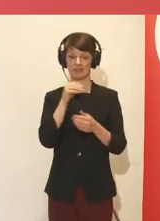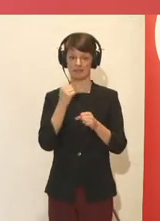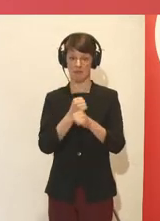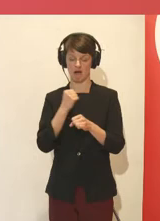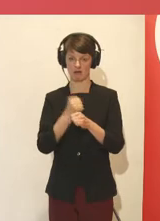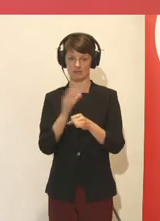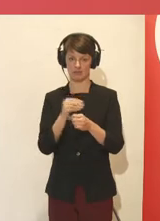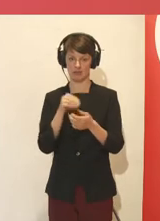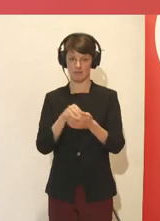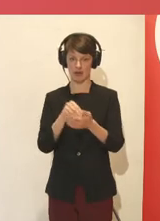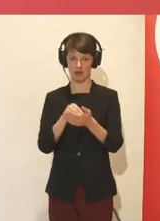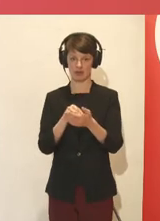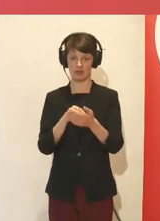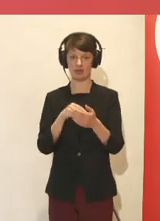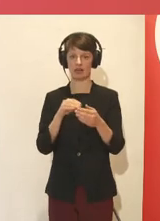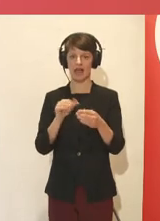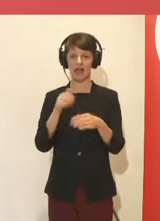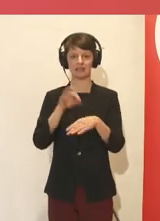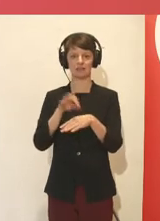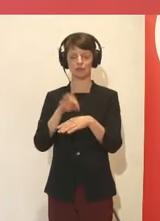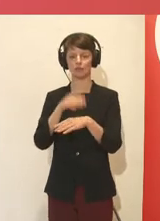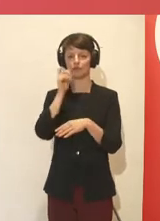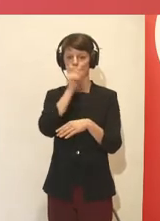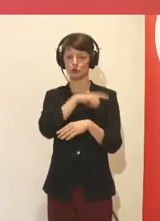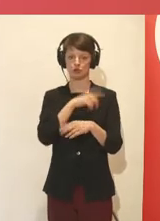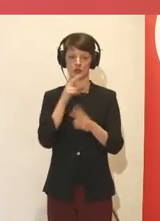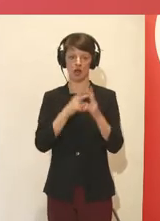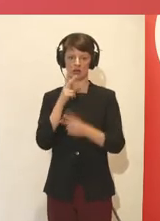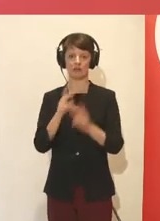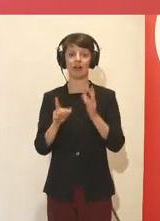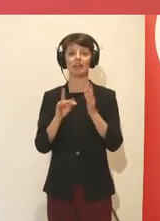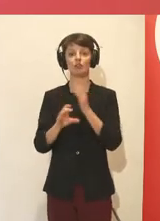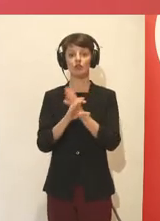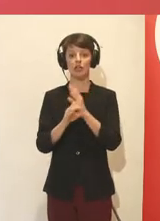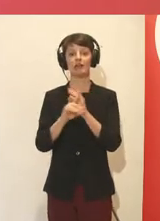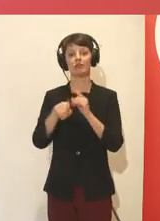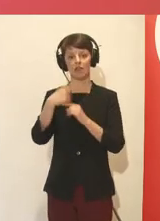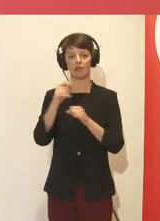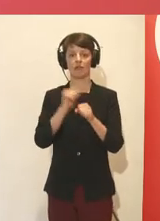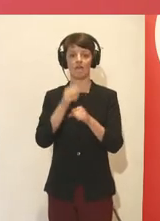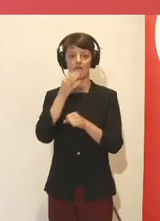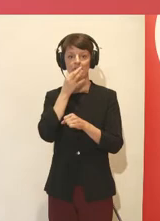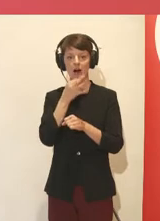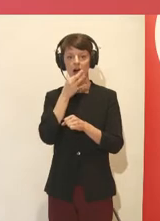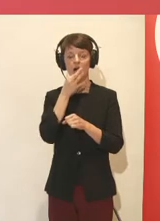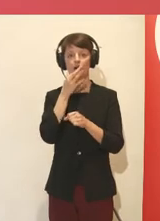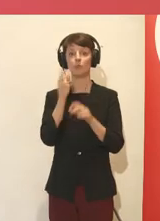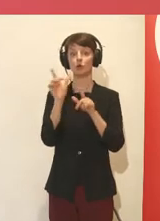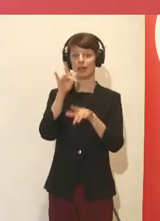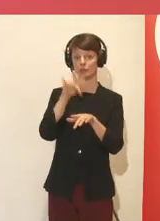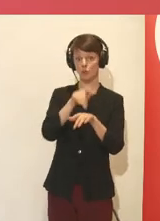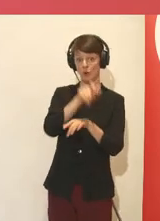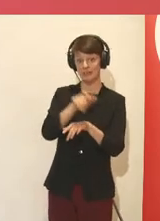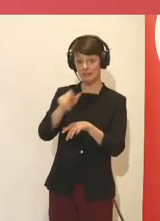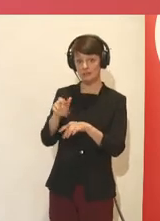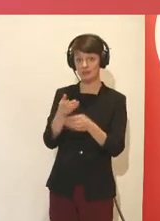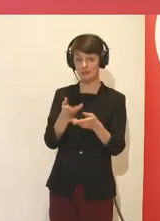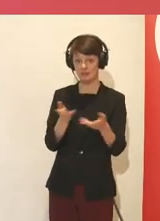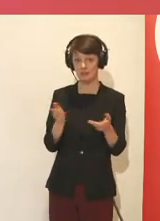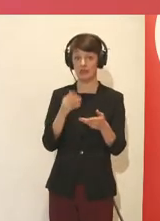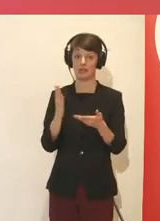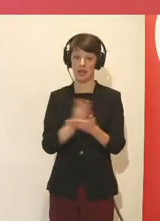nichts verpasst und nicht die ersten minuten verpasst weil im chat könnt ihr dann die fragen stellen und die moderatorinnen und moderatoren